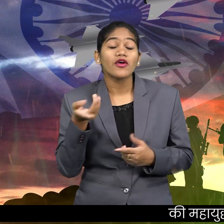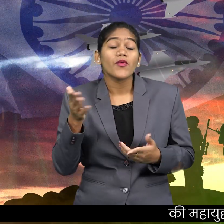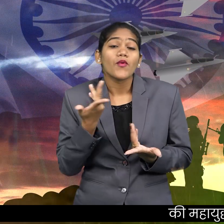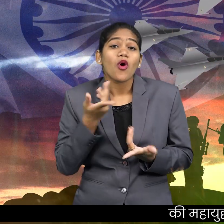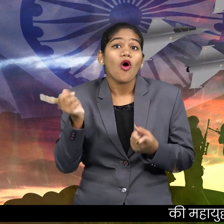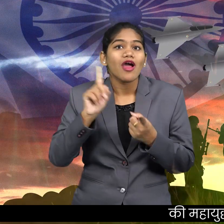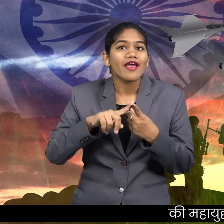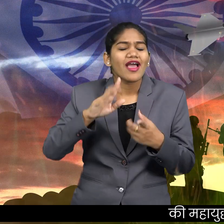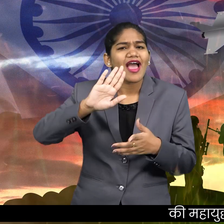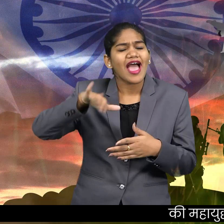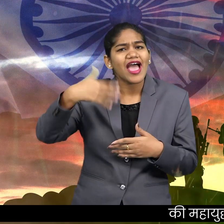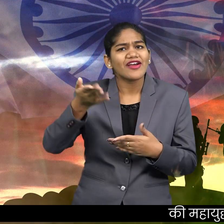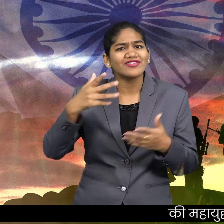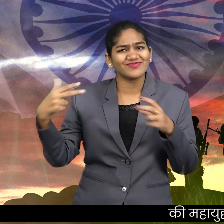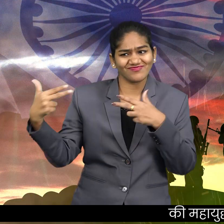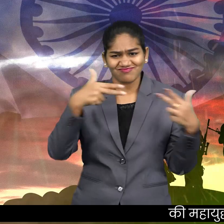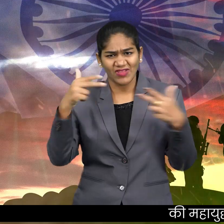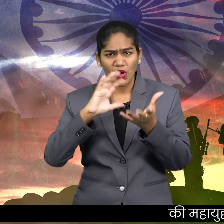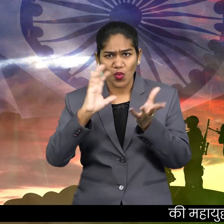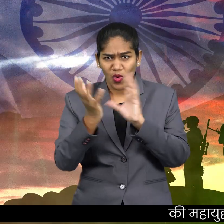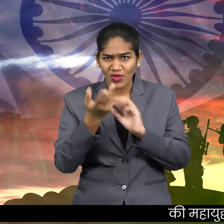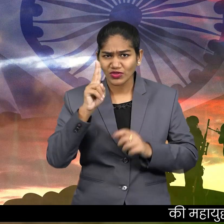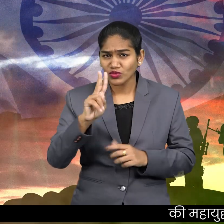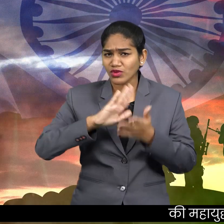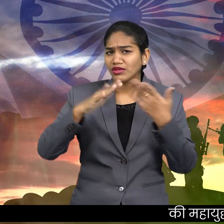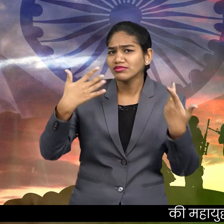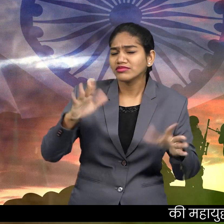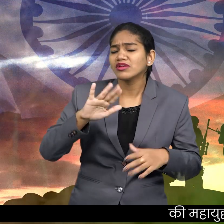की महायुद्ध 2 नंतर काय झाले